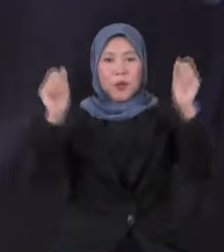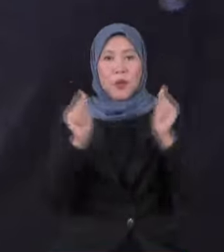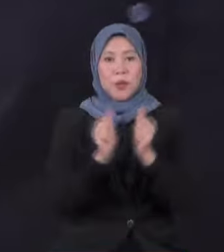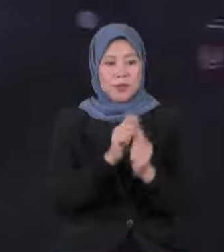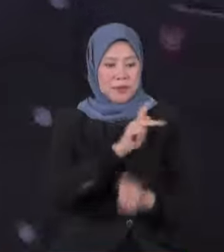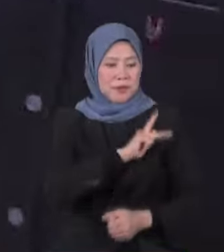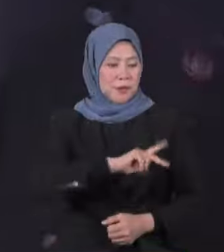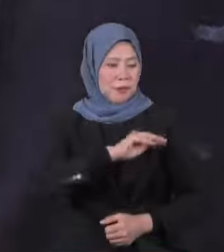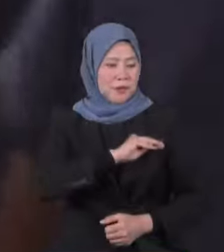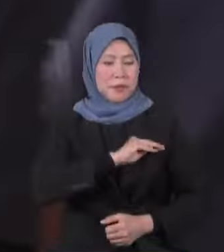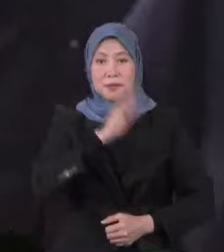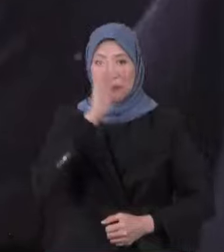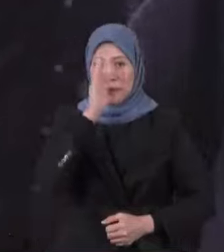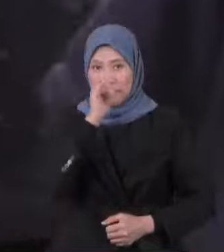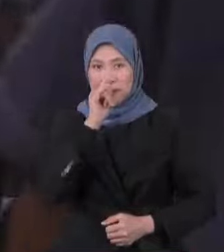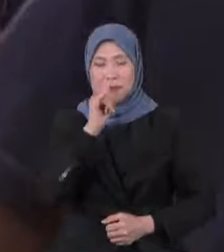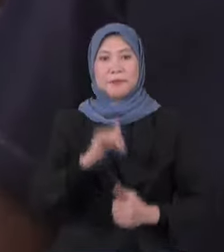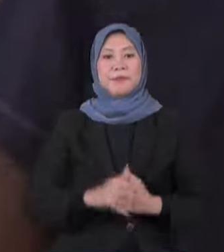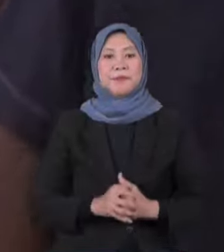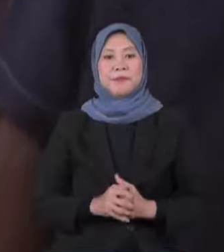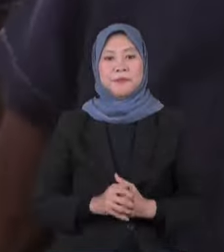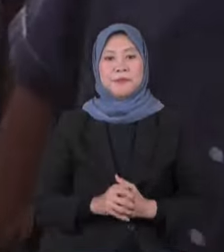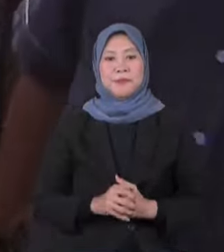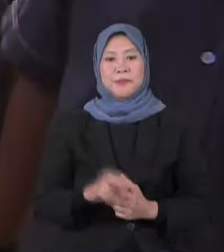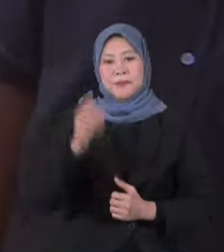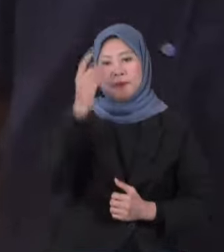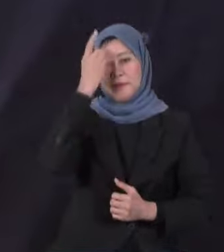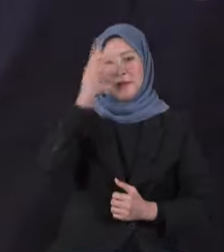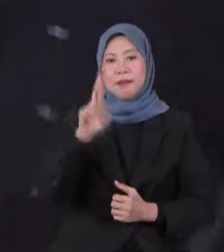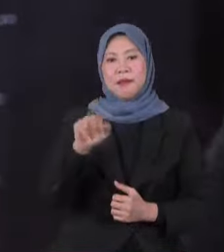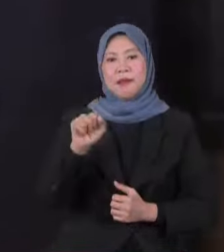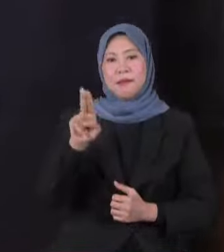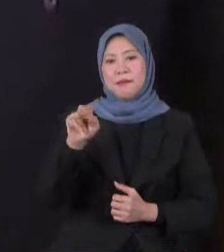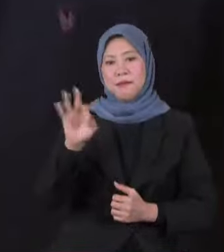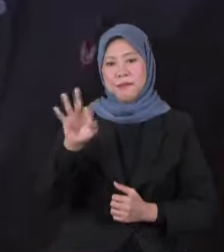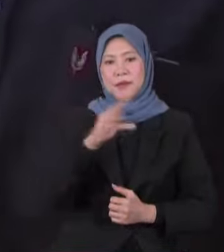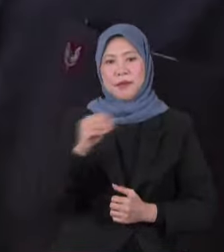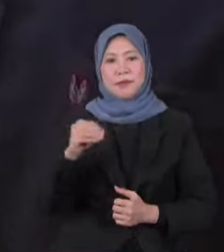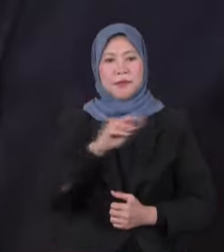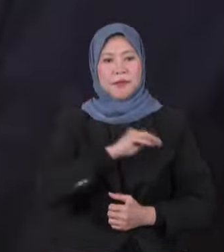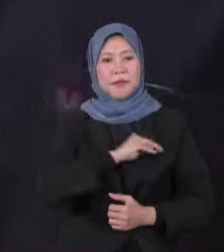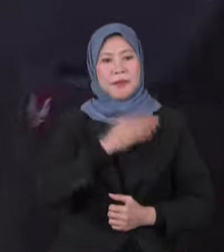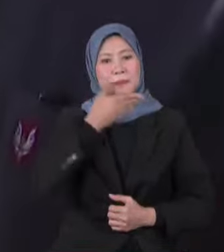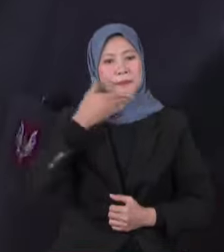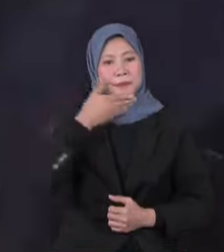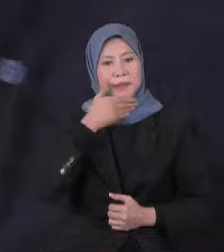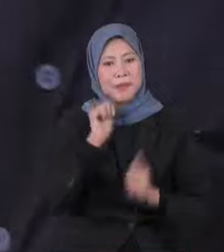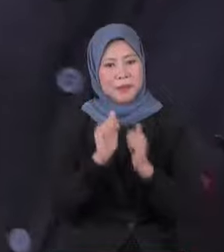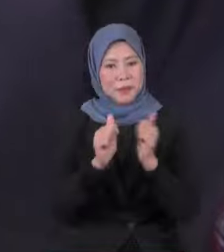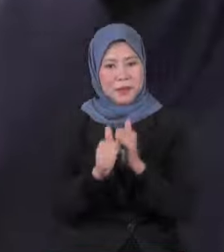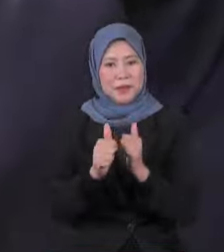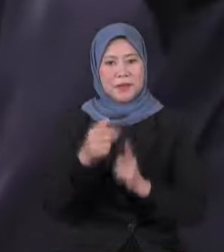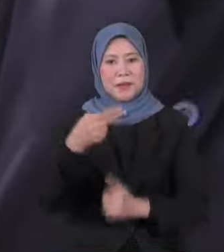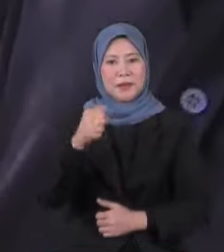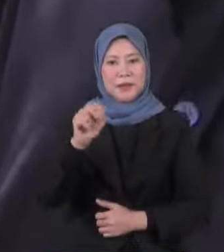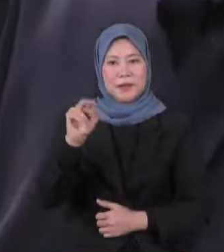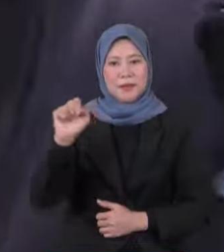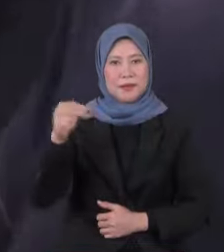Melaka, Yang Amat Berhormat Datuk Seri Utama Abdul Rauf Yusof, Menteri Belia dan Sukan Yang Berhormat Hana